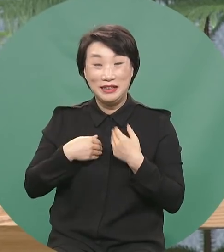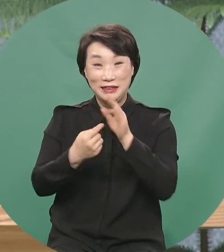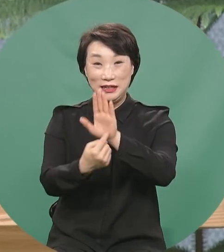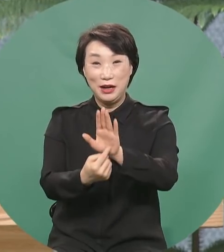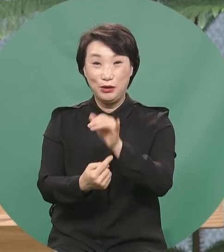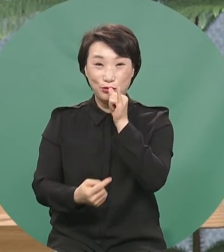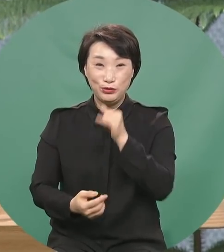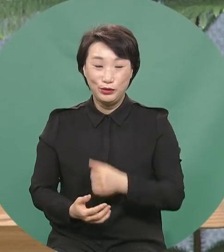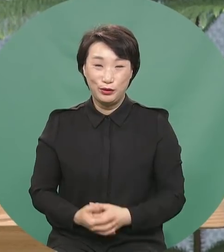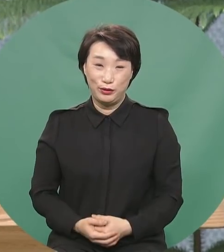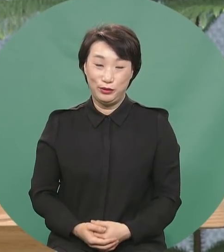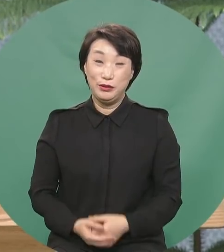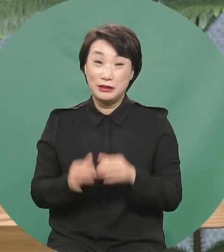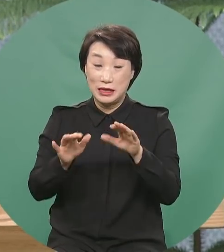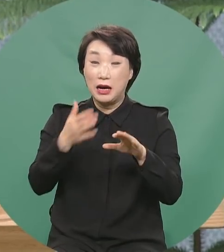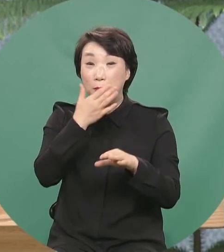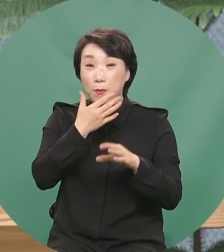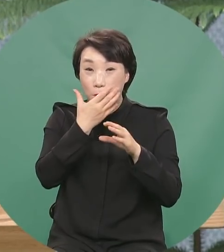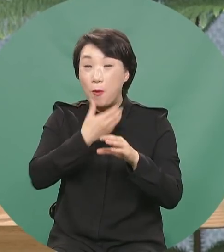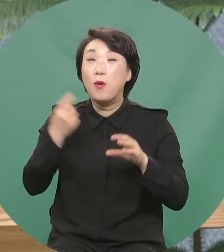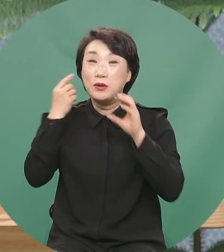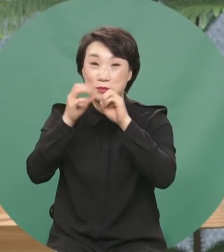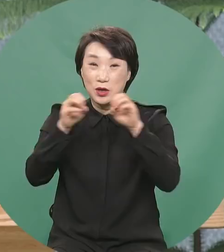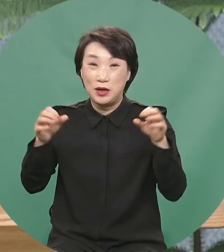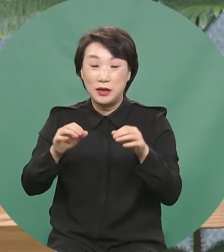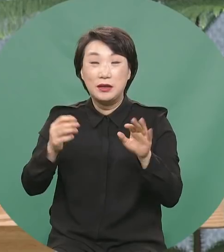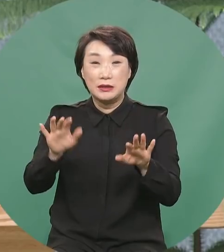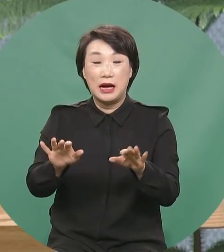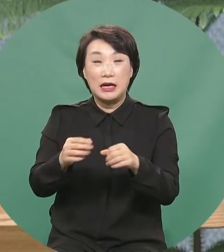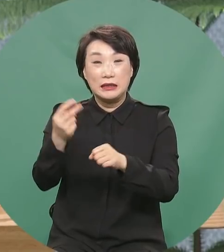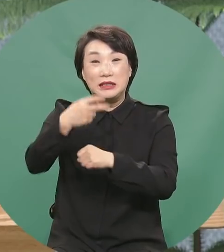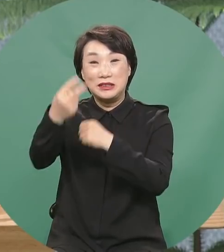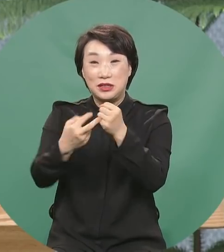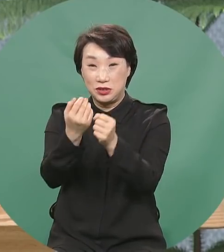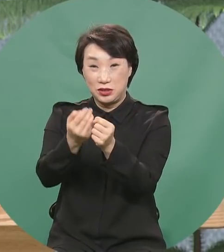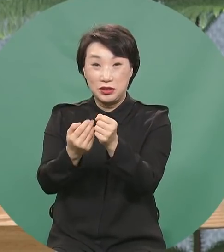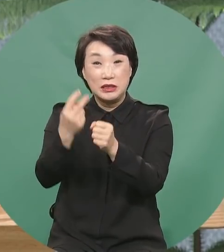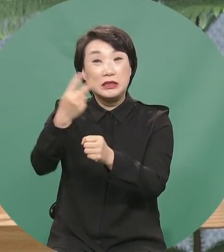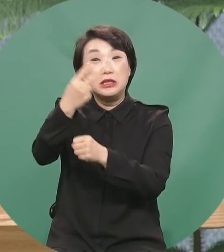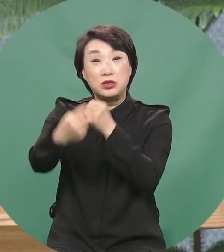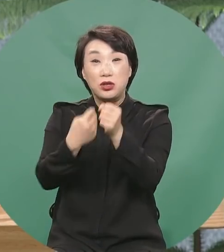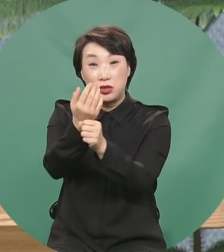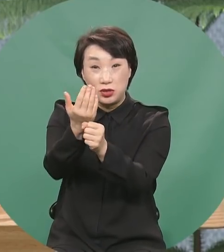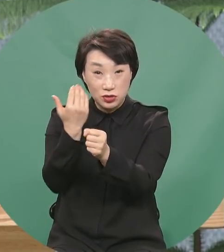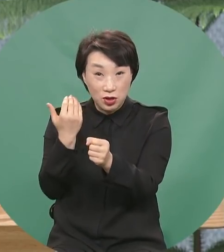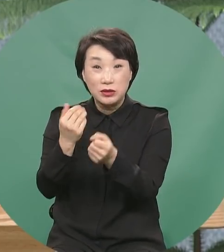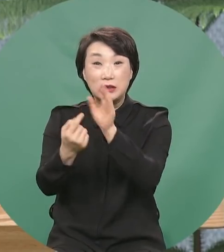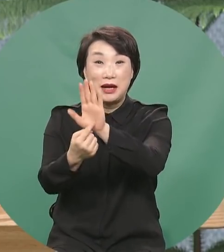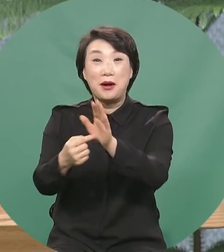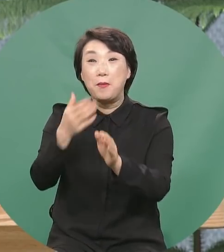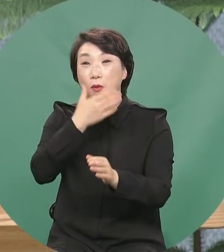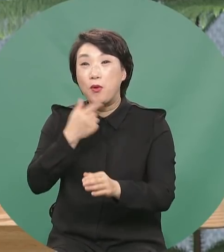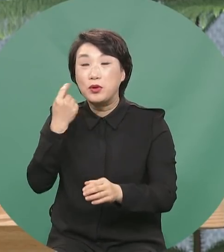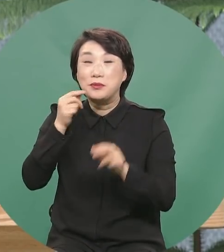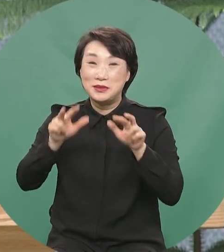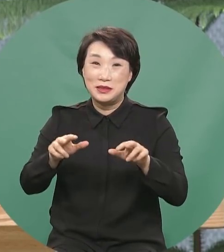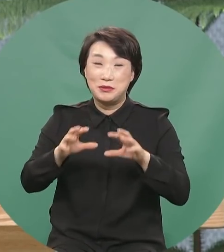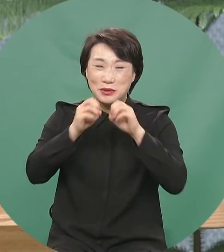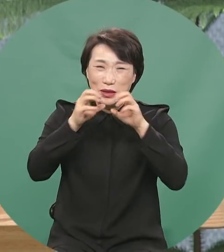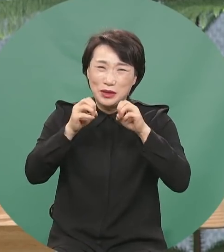나타내시면서 전해준 복음이 2000년 전에 전했던 나타난 복음이